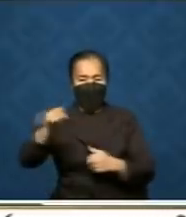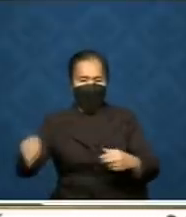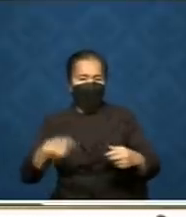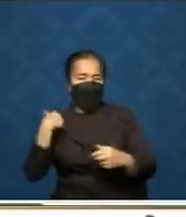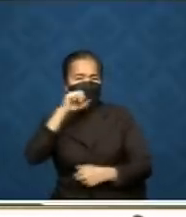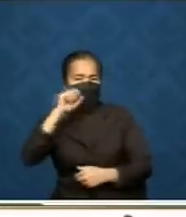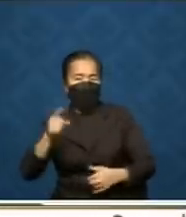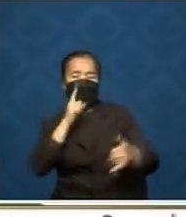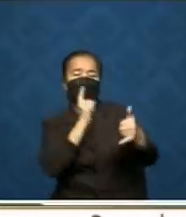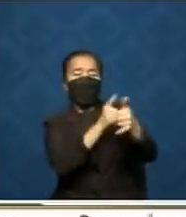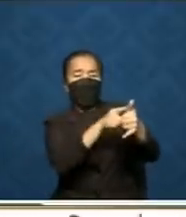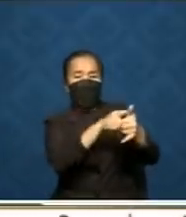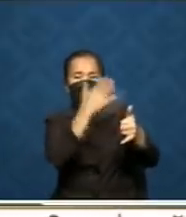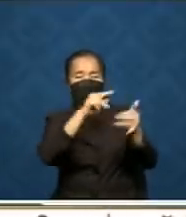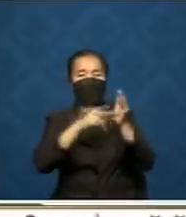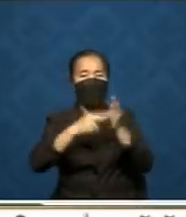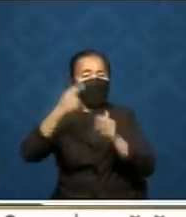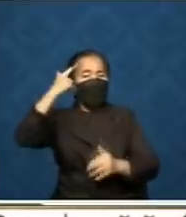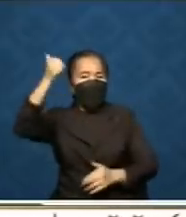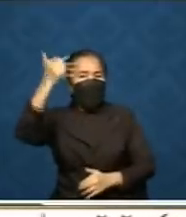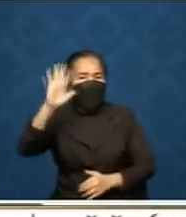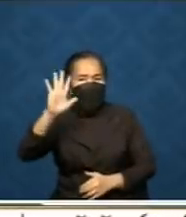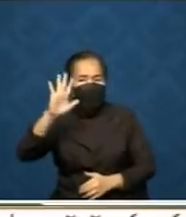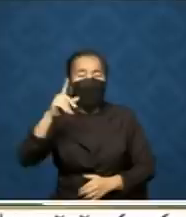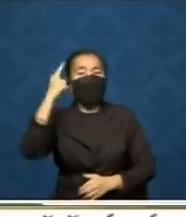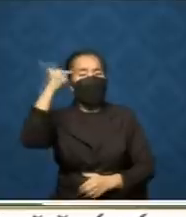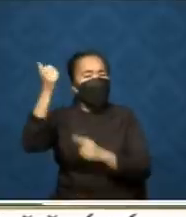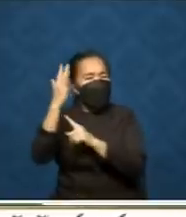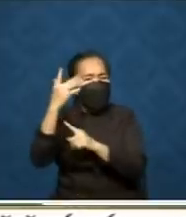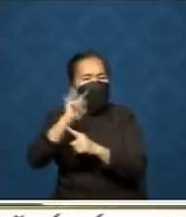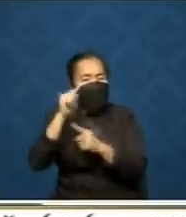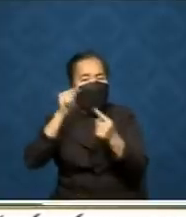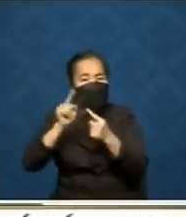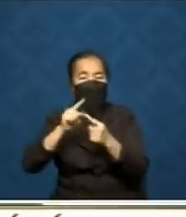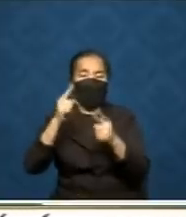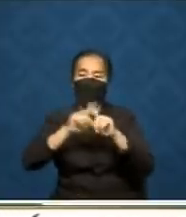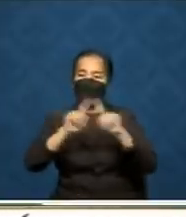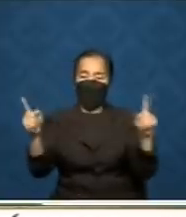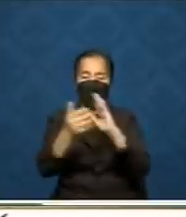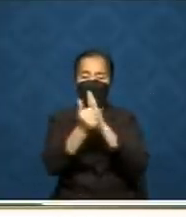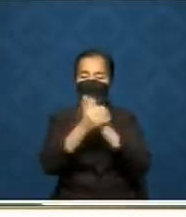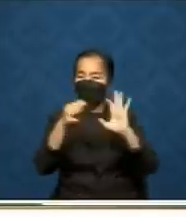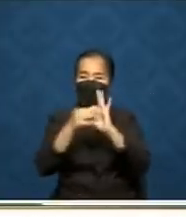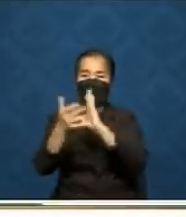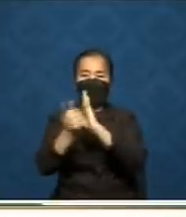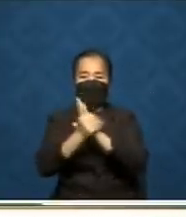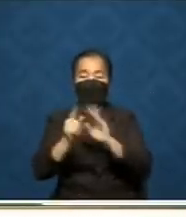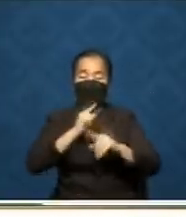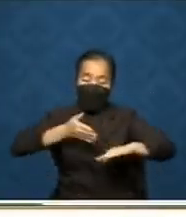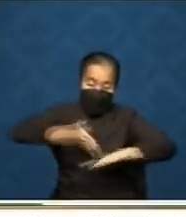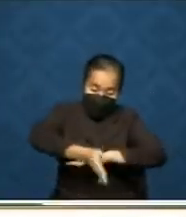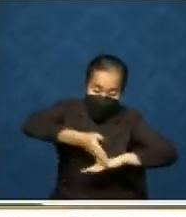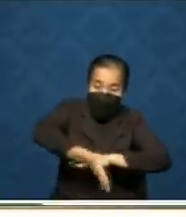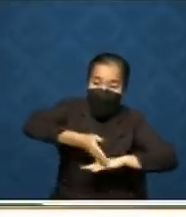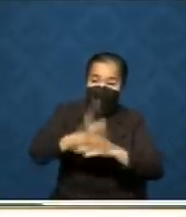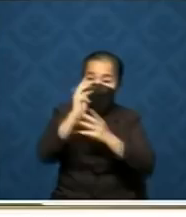กล่าวหาว่าอะไรภูมิปัญญาในฐานะของท่านเป็นนายกก็ช่างไม้นี่ไม่ใช่ว่าจะเป็นช่าง